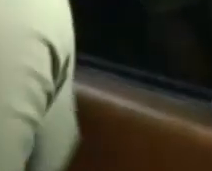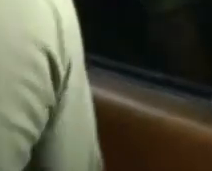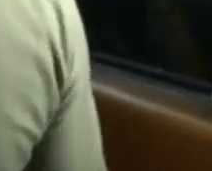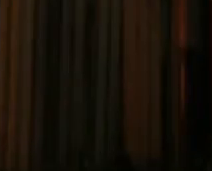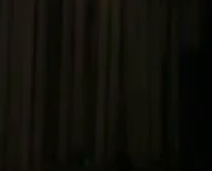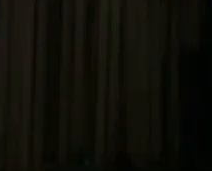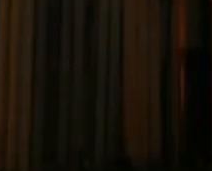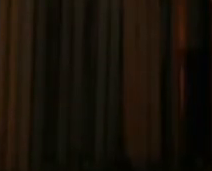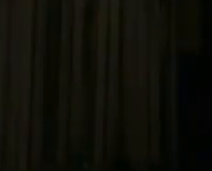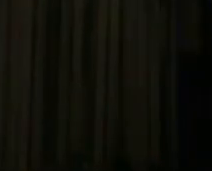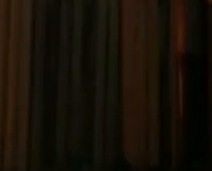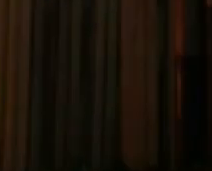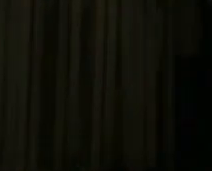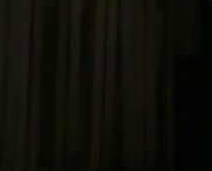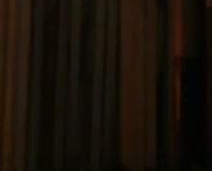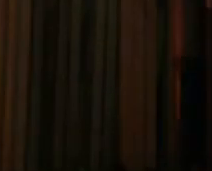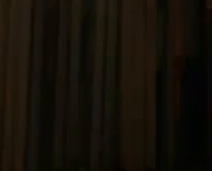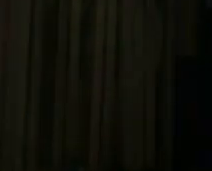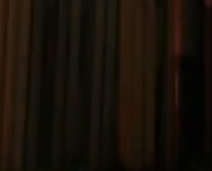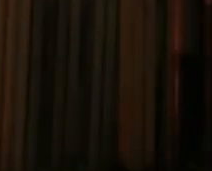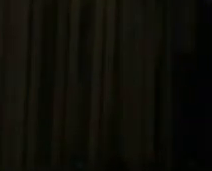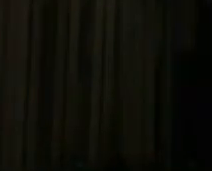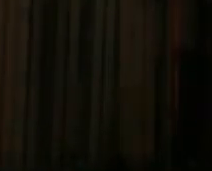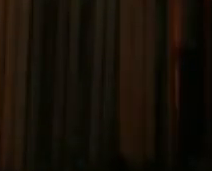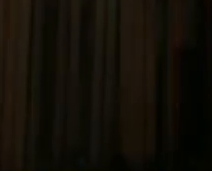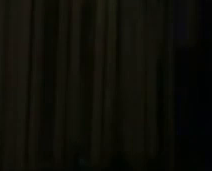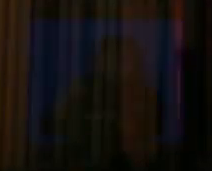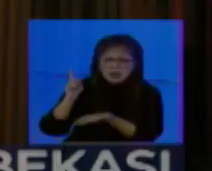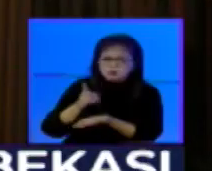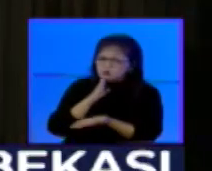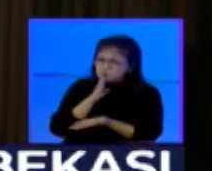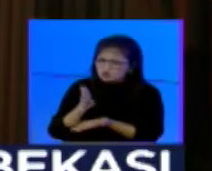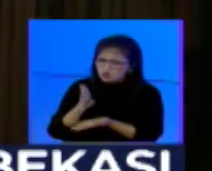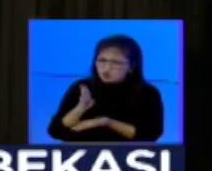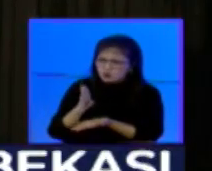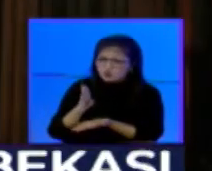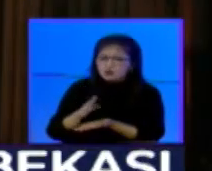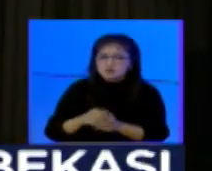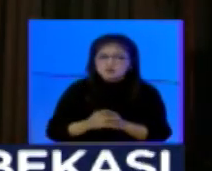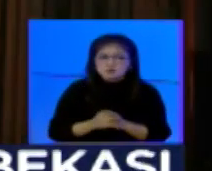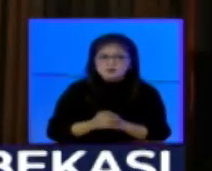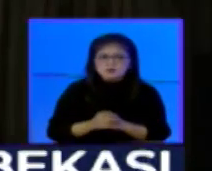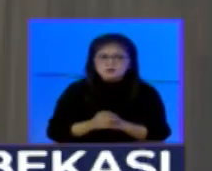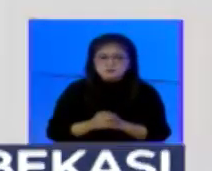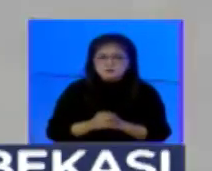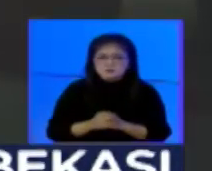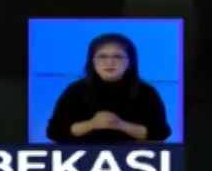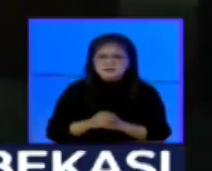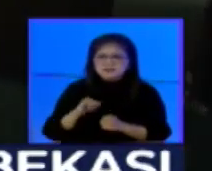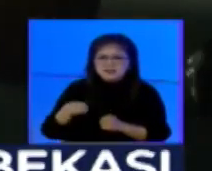secara terus-menerus. Di samping itu juga memberikan himbauan, sehingga kita harapkan ya, upaya yang kita lakukan bisa